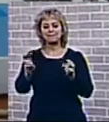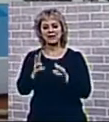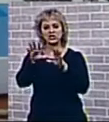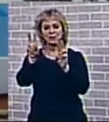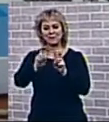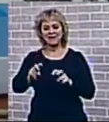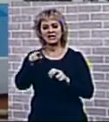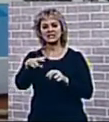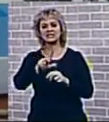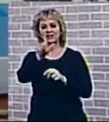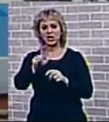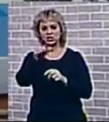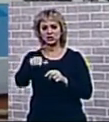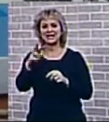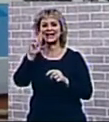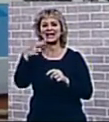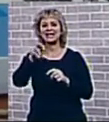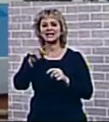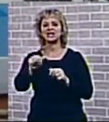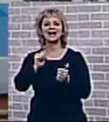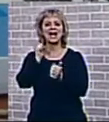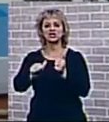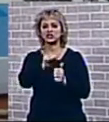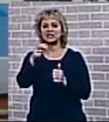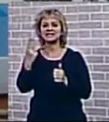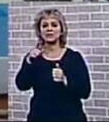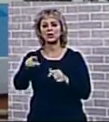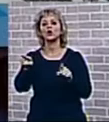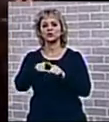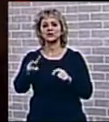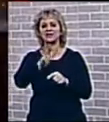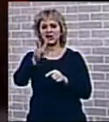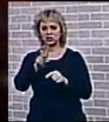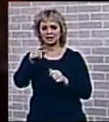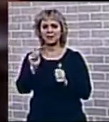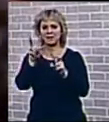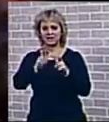каждые 2 часа, клинкер каждый час, цементный мельниц тоже каждые 2 часа.